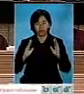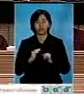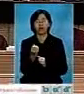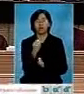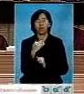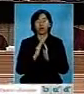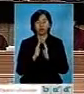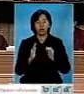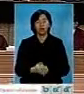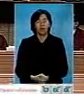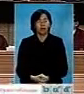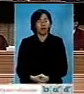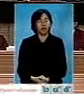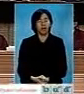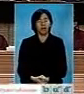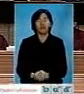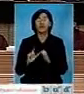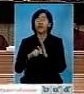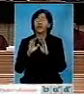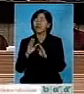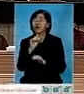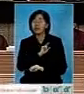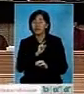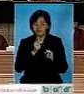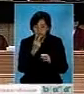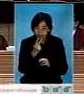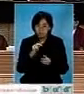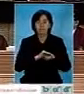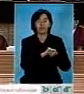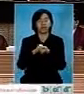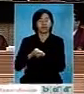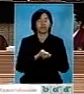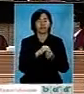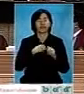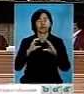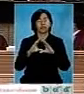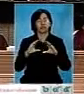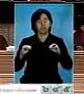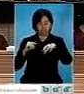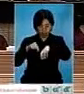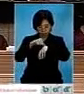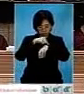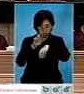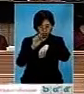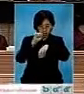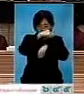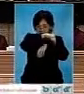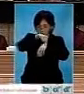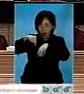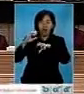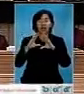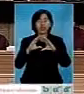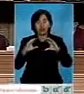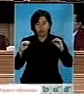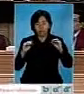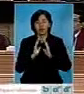นะครับทางเลขาช่วยให้เจ้าที่ไปดูหน่อยนะครับแล้วก็ขอความร่วมมือนะครับขอความสงบในรอบบริเวณอาคารรัฐสภานะครับเชิญท่านเกียรติศักดิ์ต่อไป